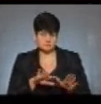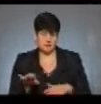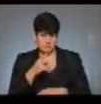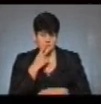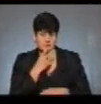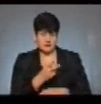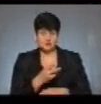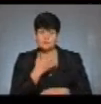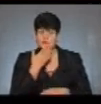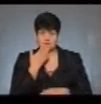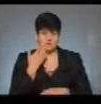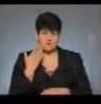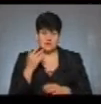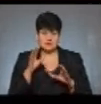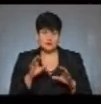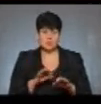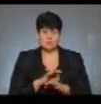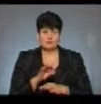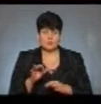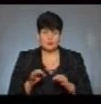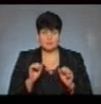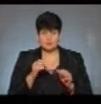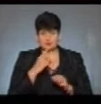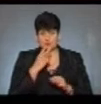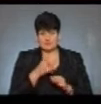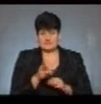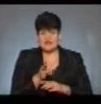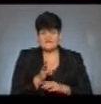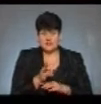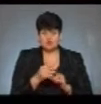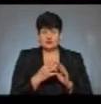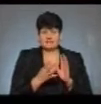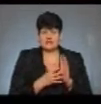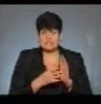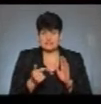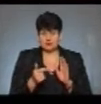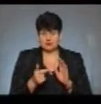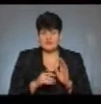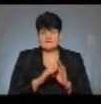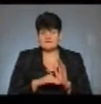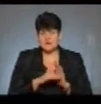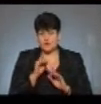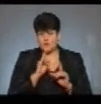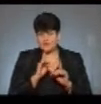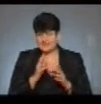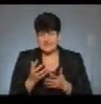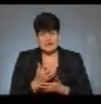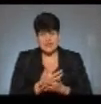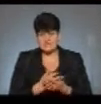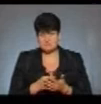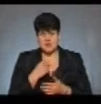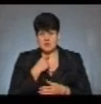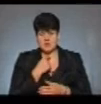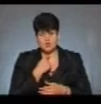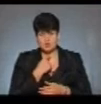що немає законопроекту. І, власне, можемо подивитися на відео, що 19 грудня Верховна Рада не назбирала достатньо